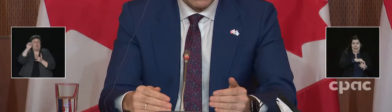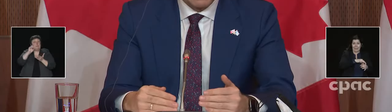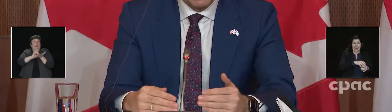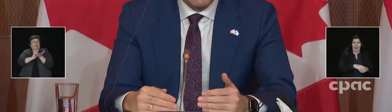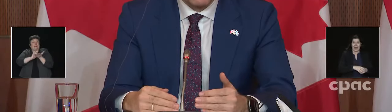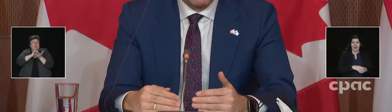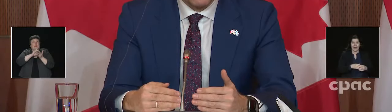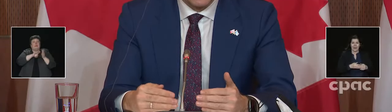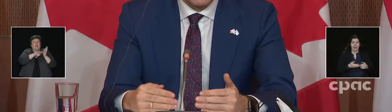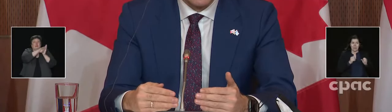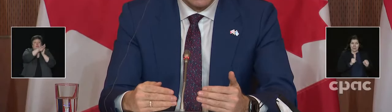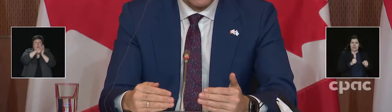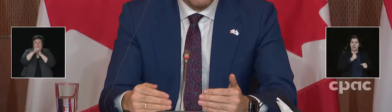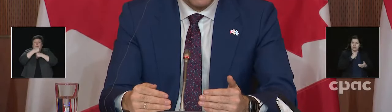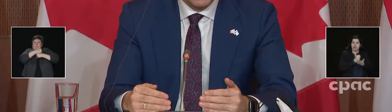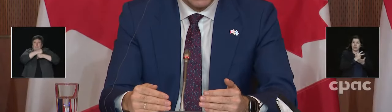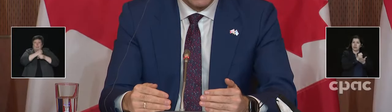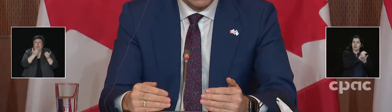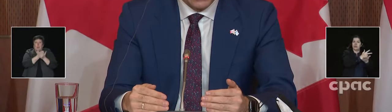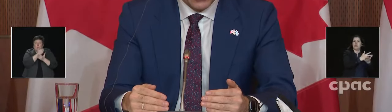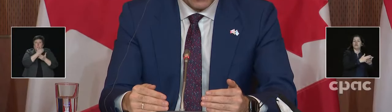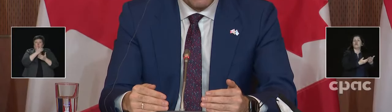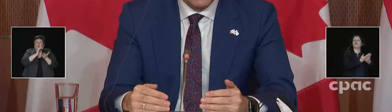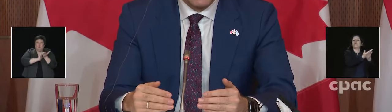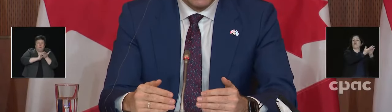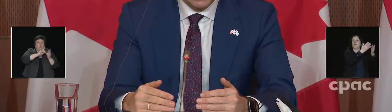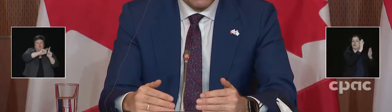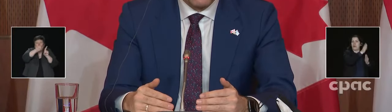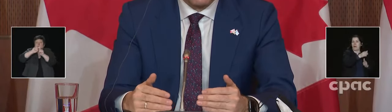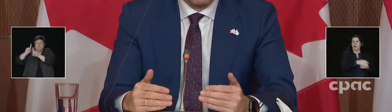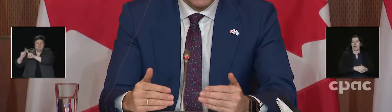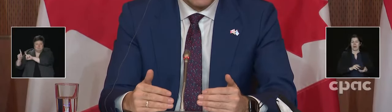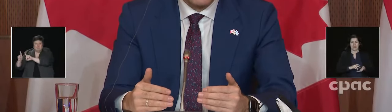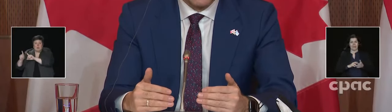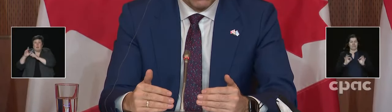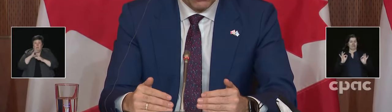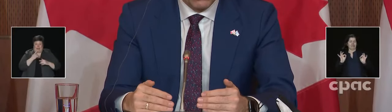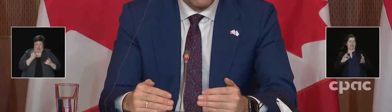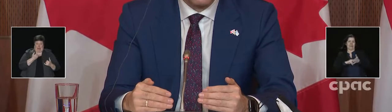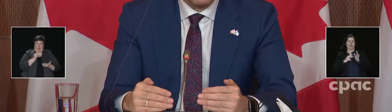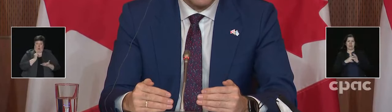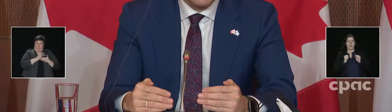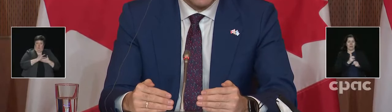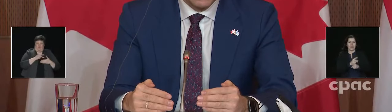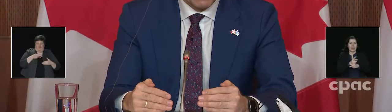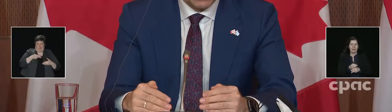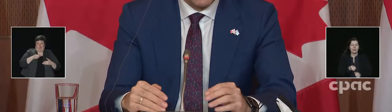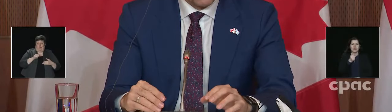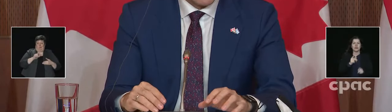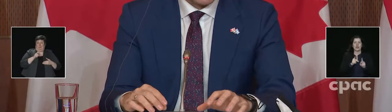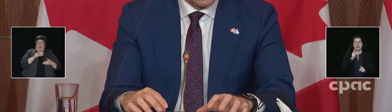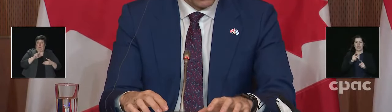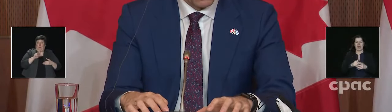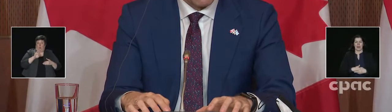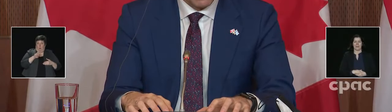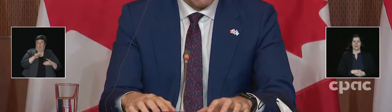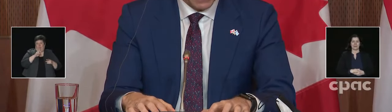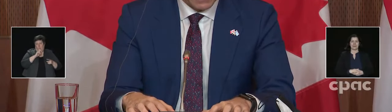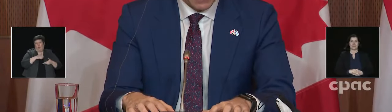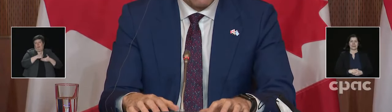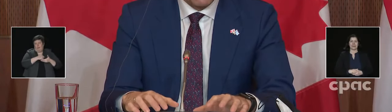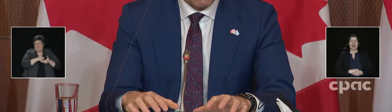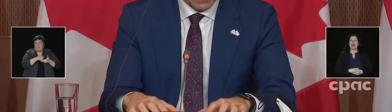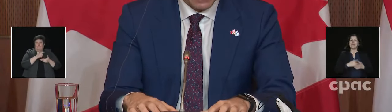bonne nouvelle. Ça permet de mieux traiter et de mieux guérir les gens. À nouveau, j'insiste beaucoup sur l'importance de focaliser sur le